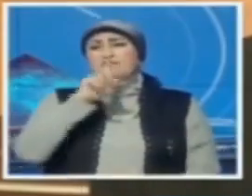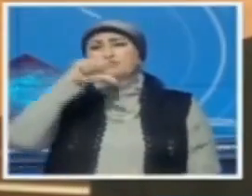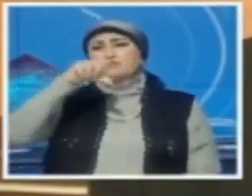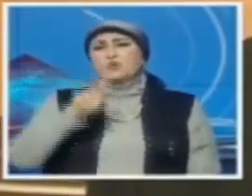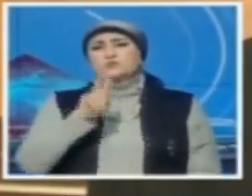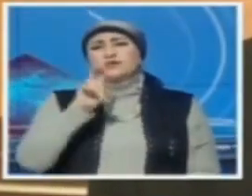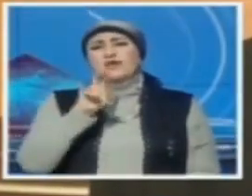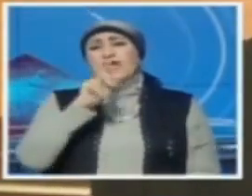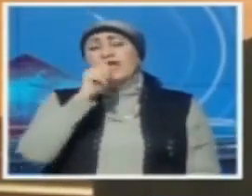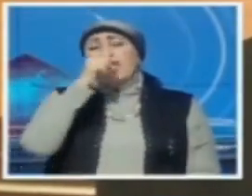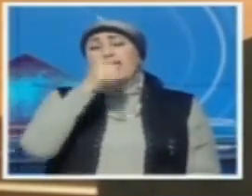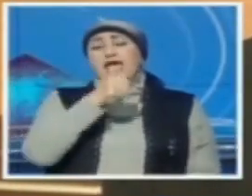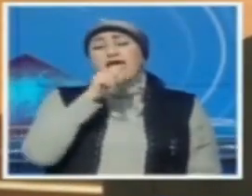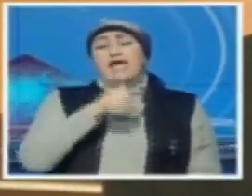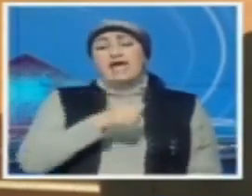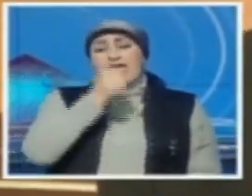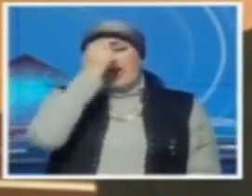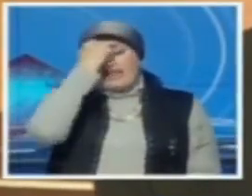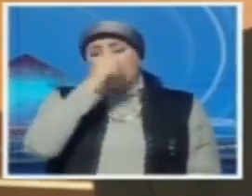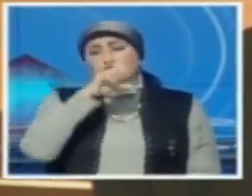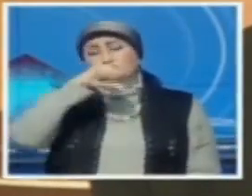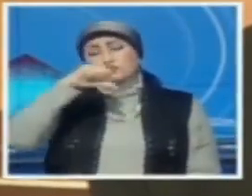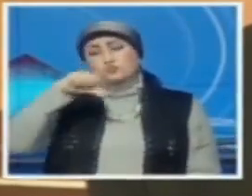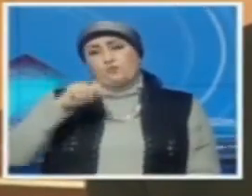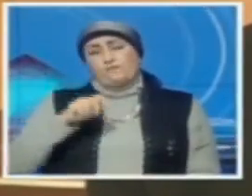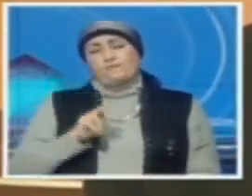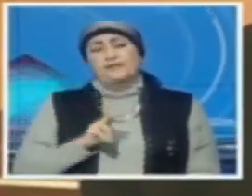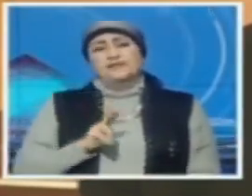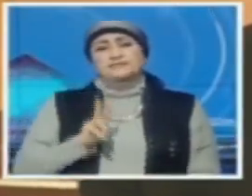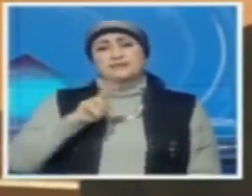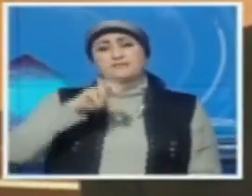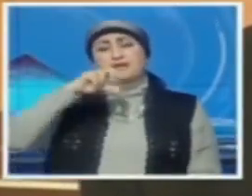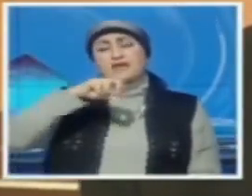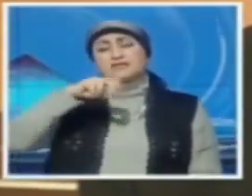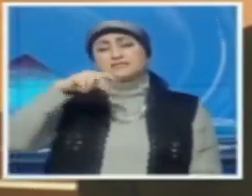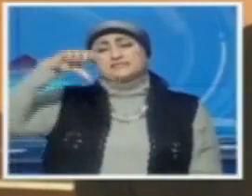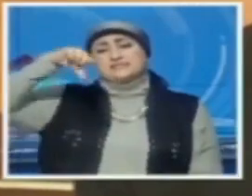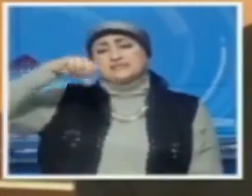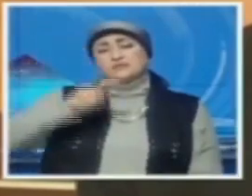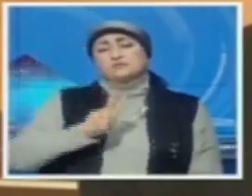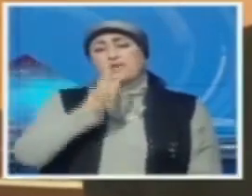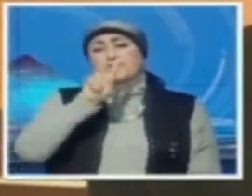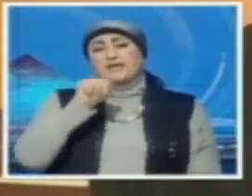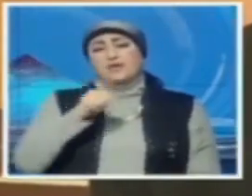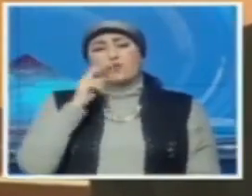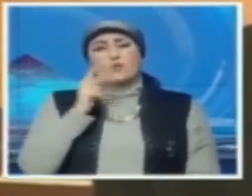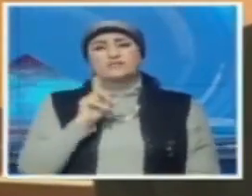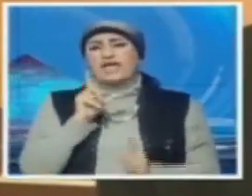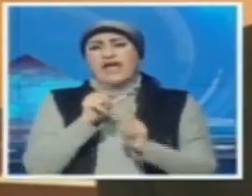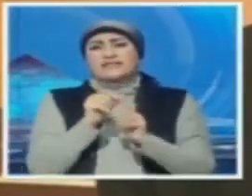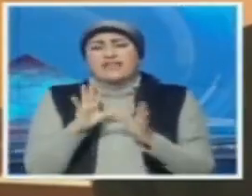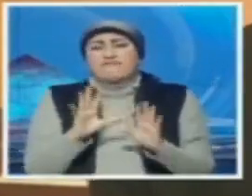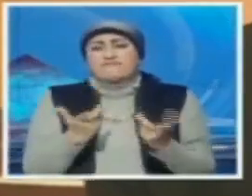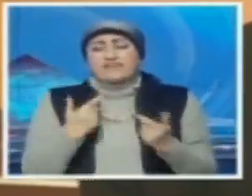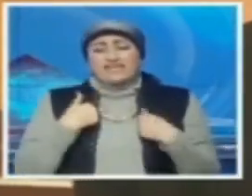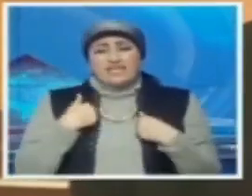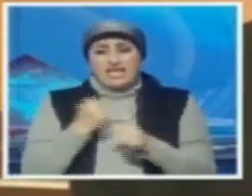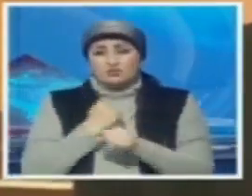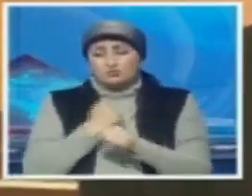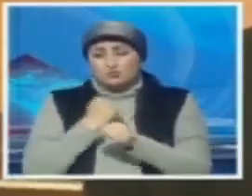في عام 1975، بدا باهداف مهمه للغايه كلها تعمل في إطار